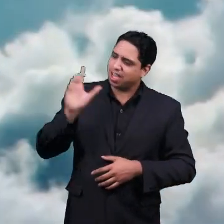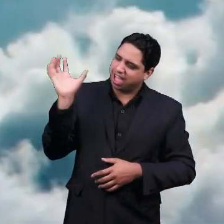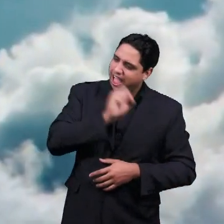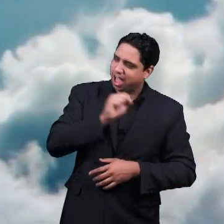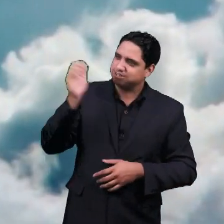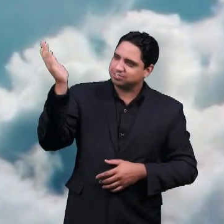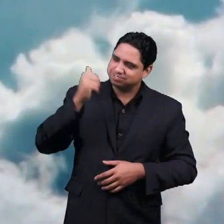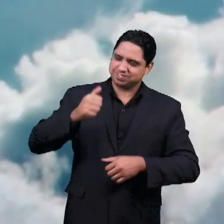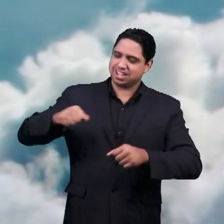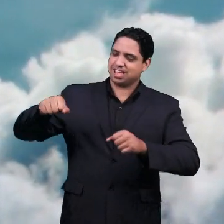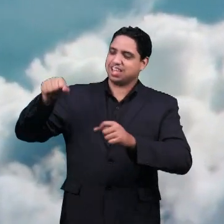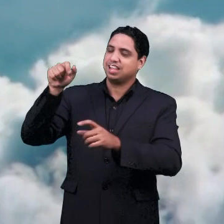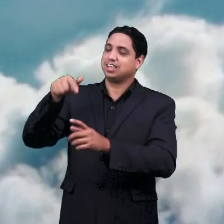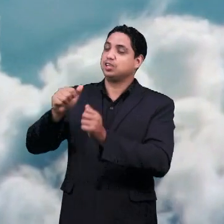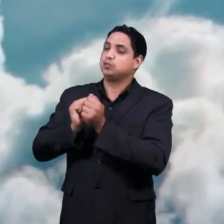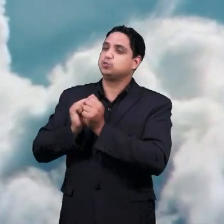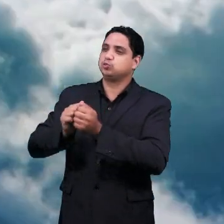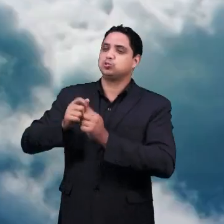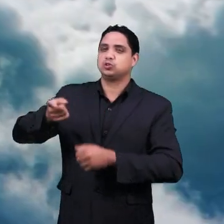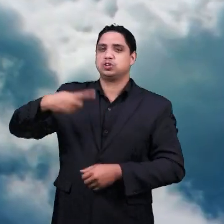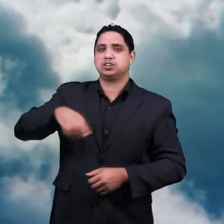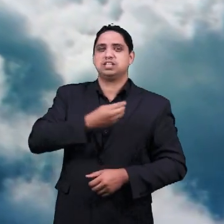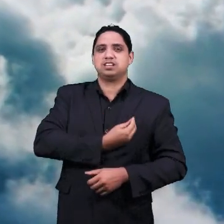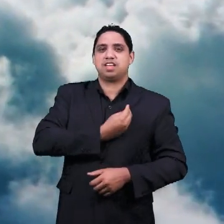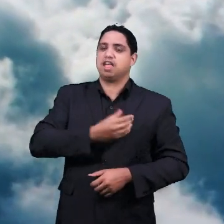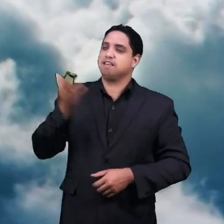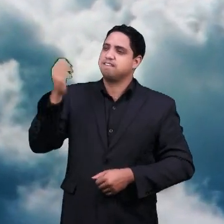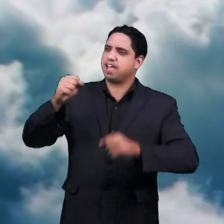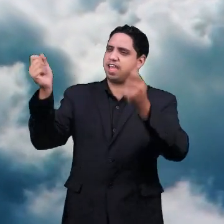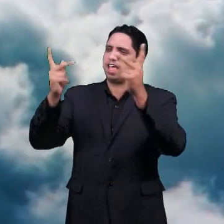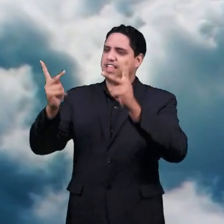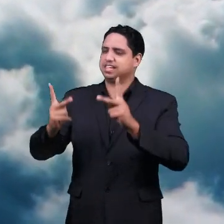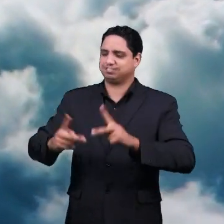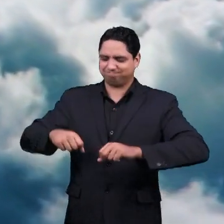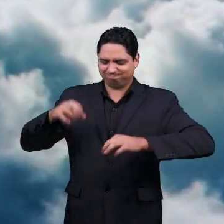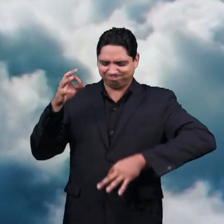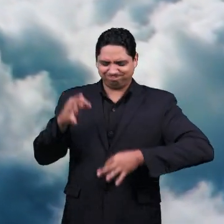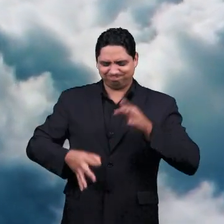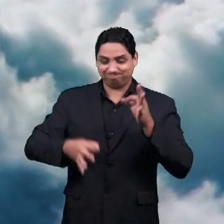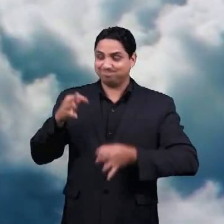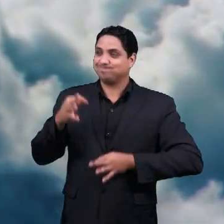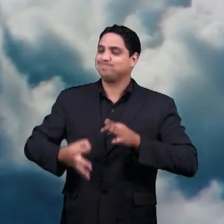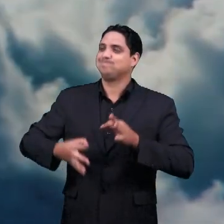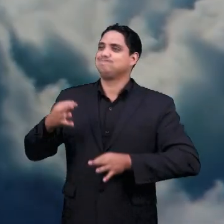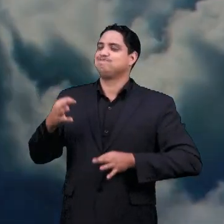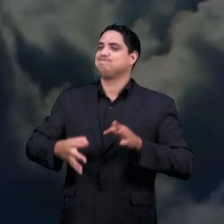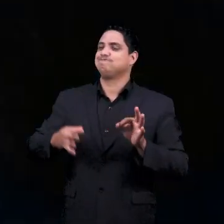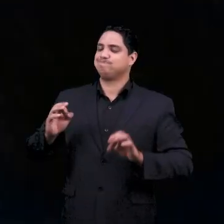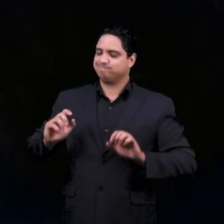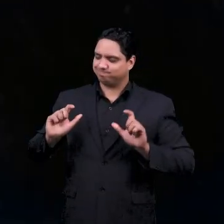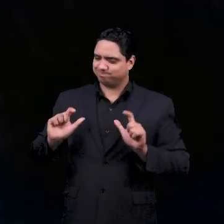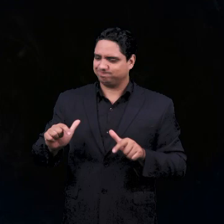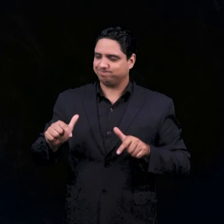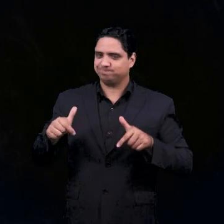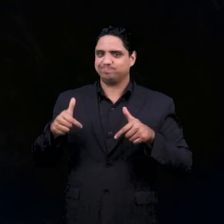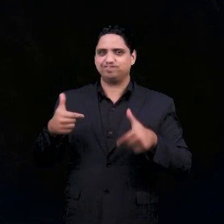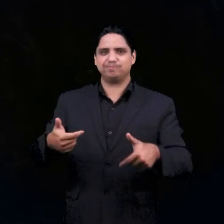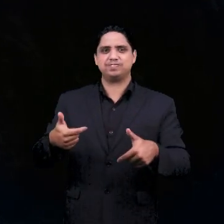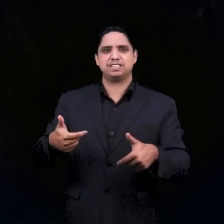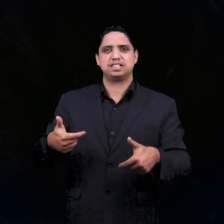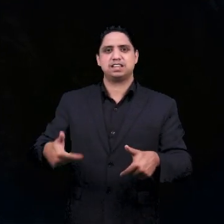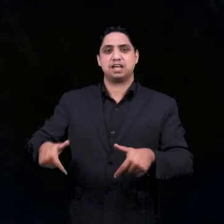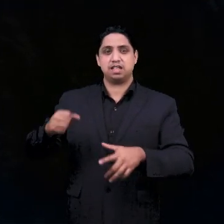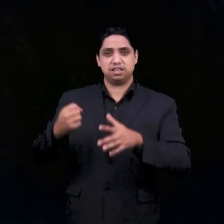Приди, Господь Иисус, скорее царствовать. Приди принести правду и мир.